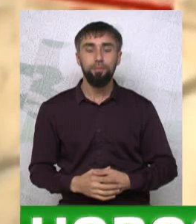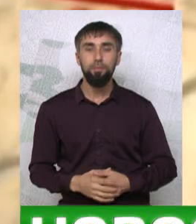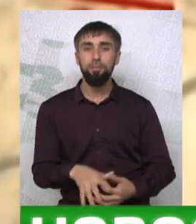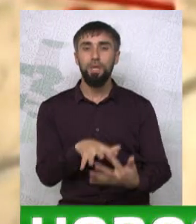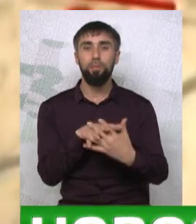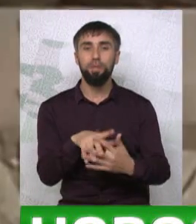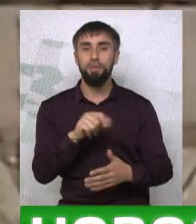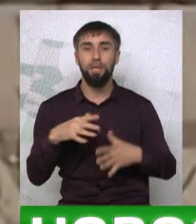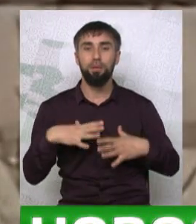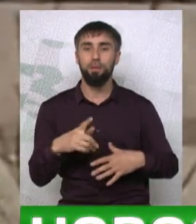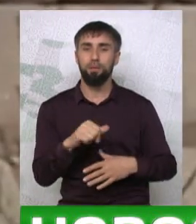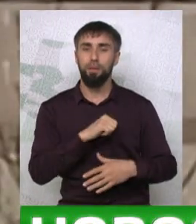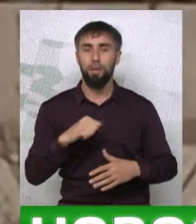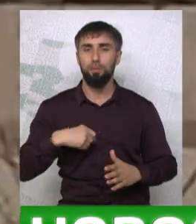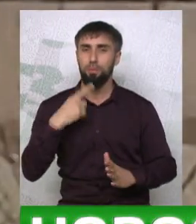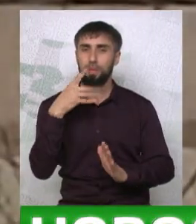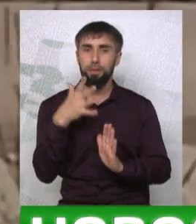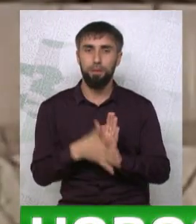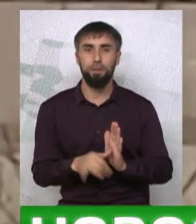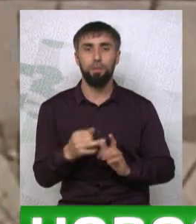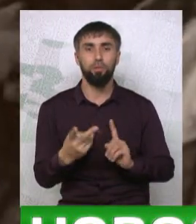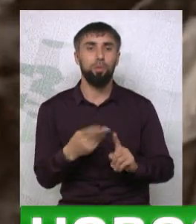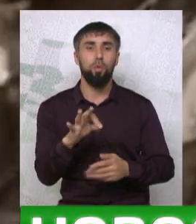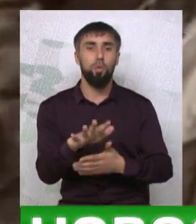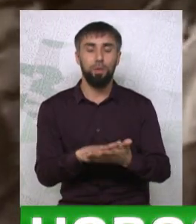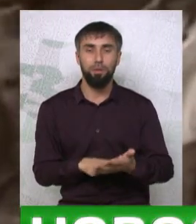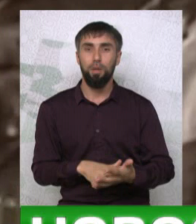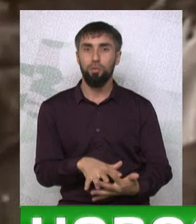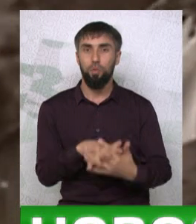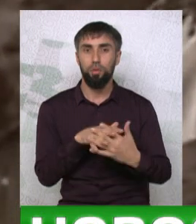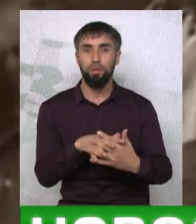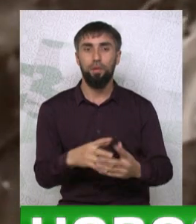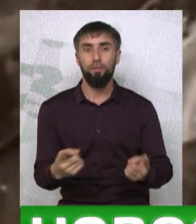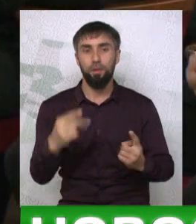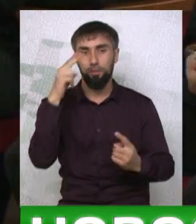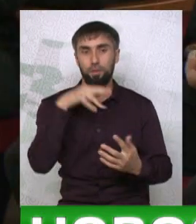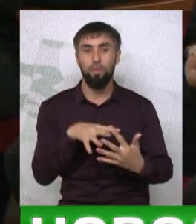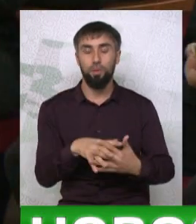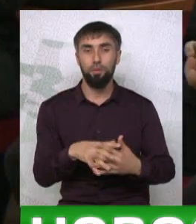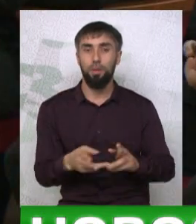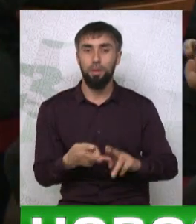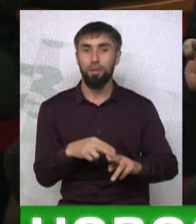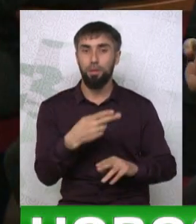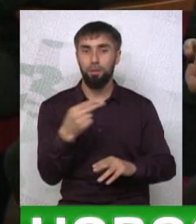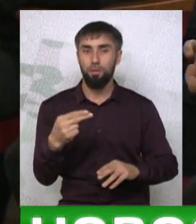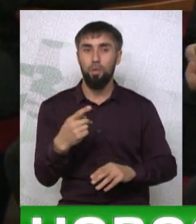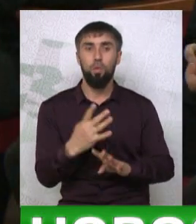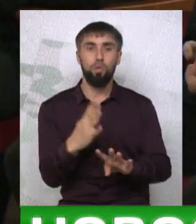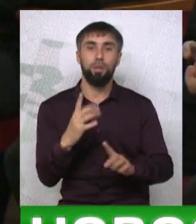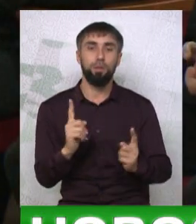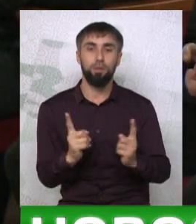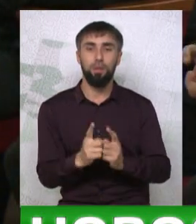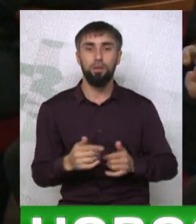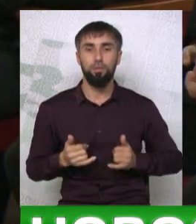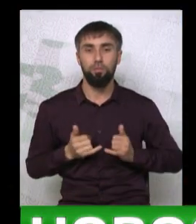Битва за Кавказ – одно из самых кровопролитных и второе по продолжительности сражения Великой Отечественной войны. Этой теме очередную встречу